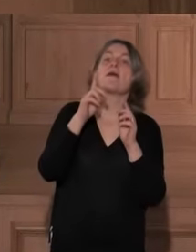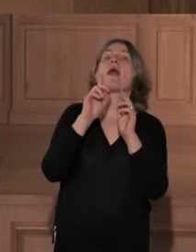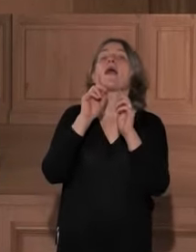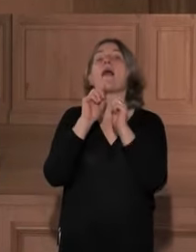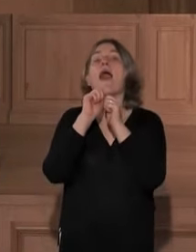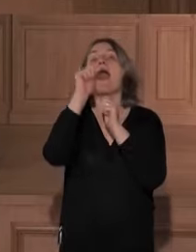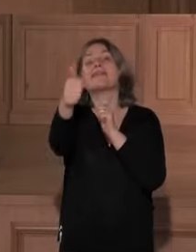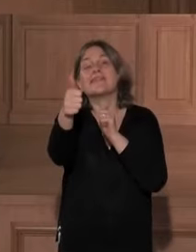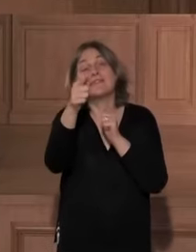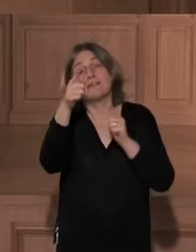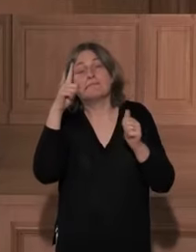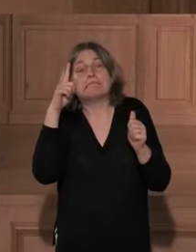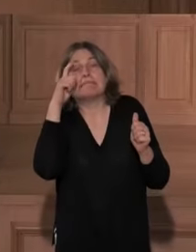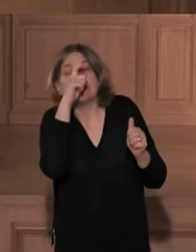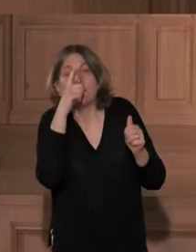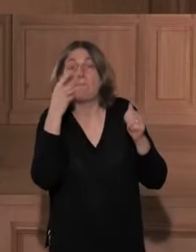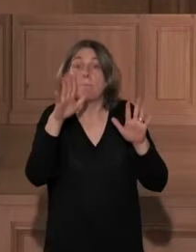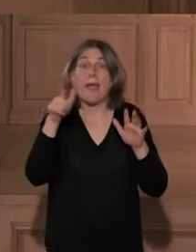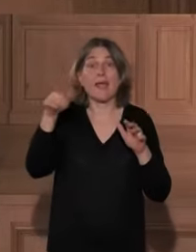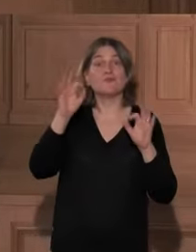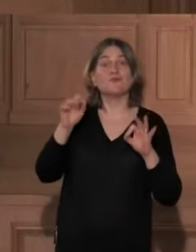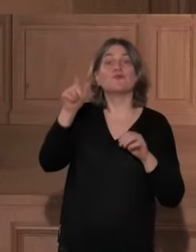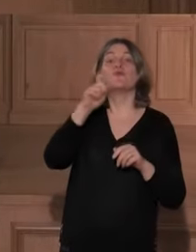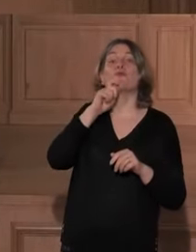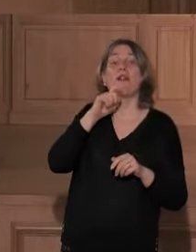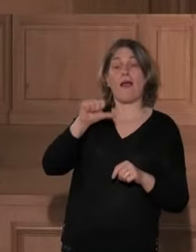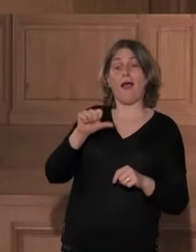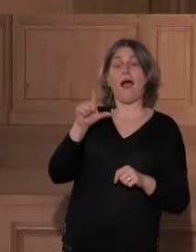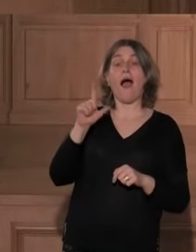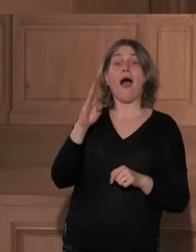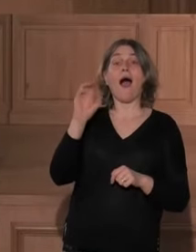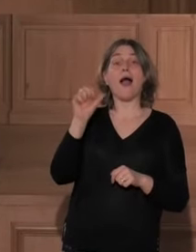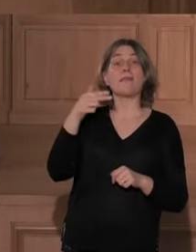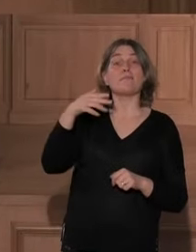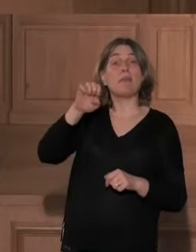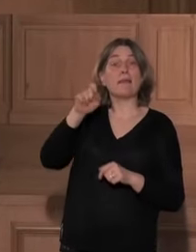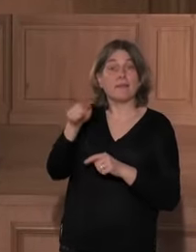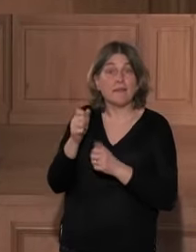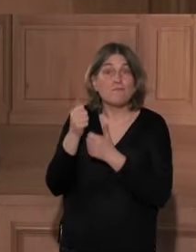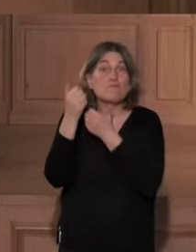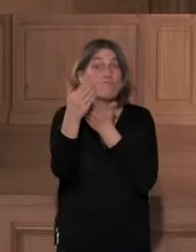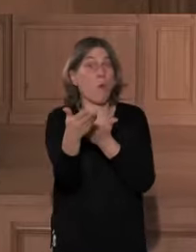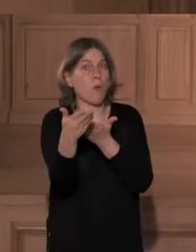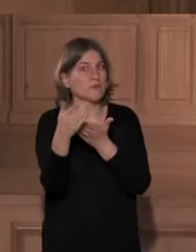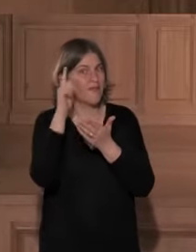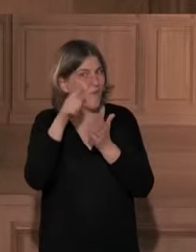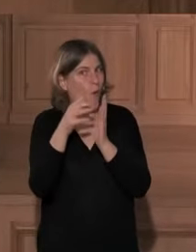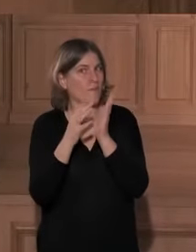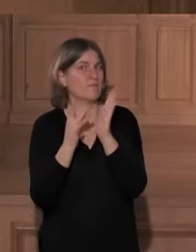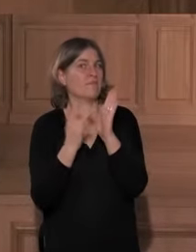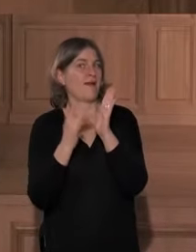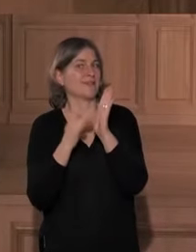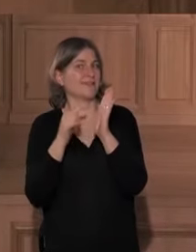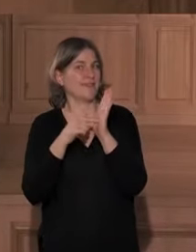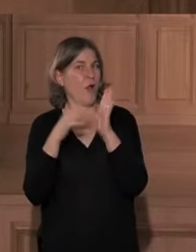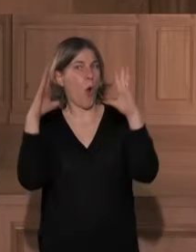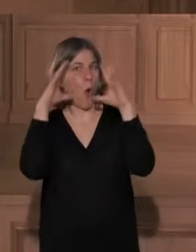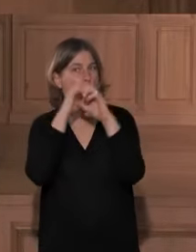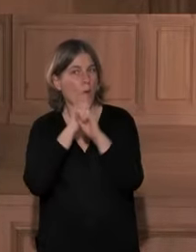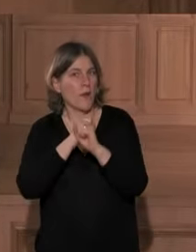manière, mais vous pourrez toujours faire ce que vous a proposé Alban. Vous irez sur le site, vous irez vous abonner à Ombre Lumière et vous recevrez Hors Normes en